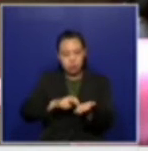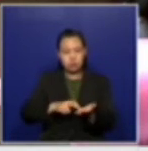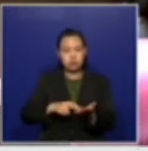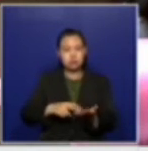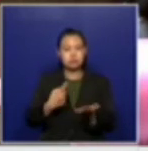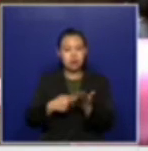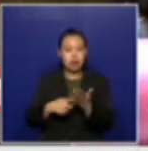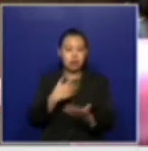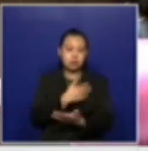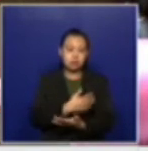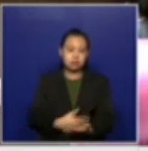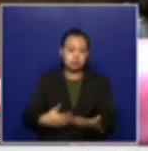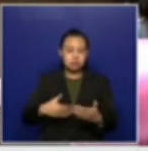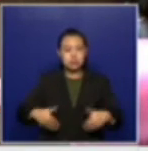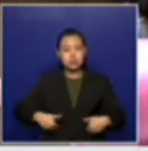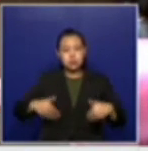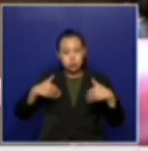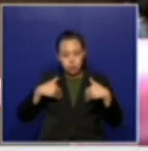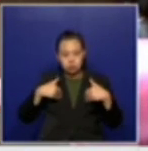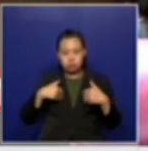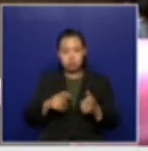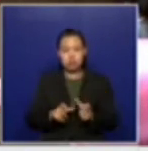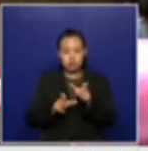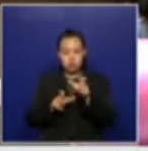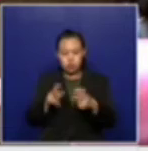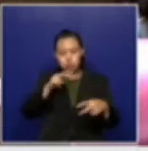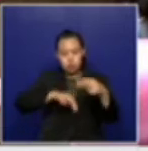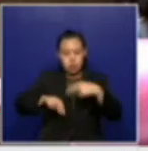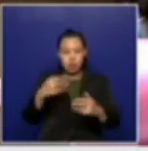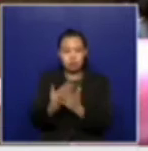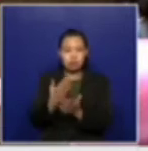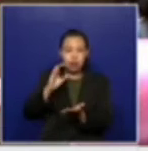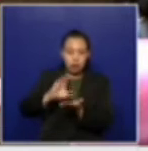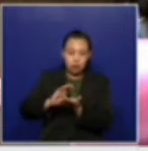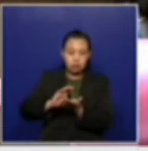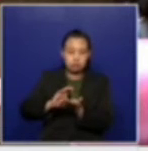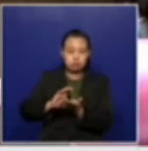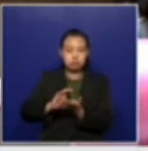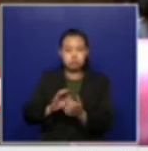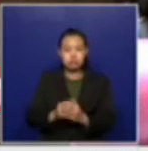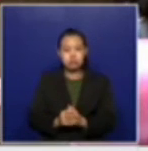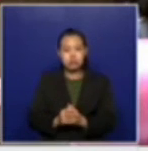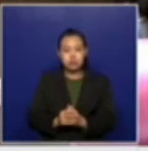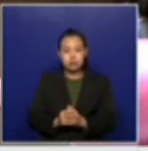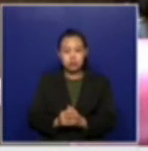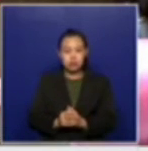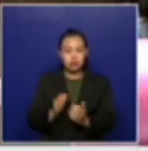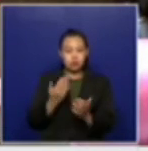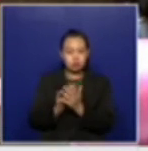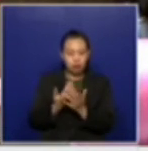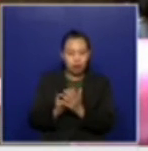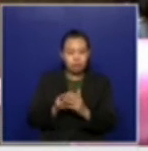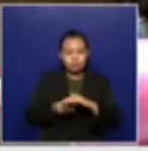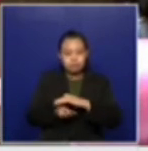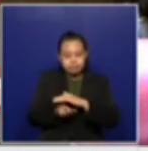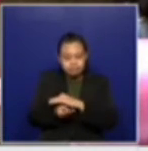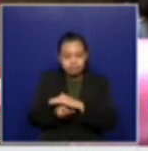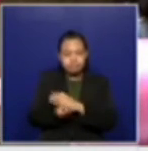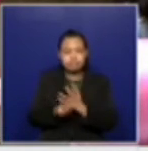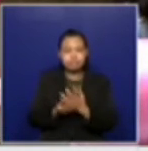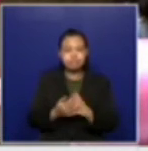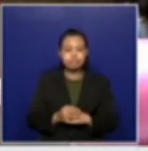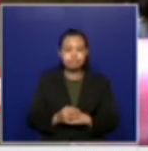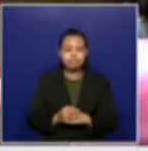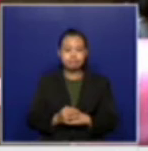คุ้มครองสินเชื่อเต็มวงเงินสิ่งต่างๆเหล่านี้ยังไม่รวมเงินค่าปากถุงครับ เรารู้กันอยู่ในวง